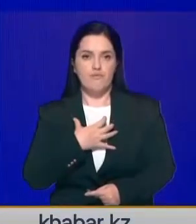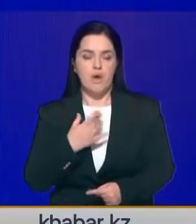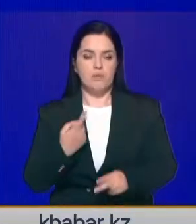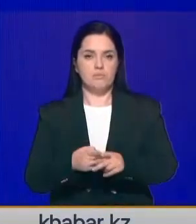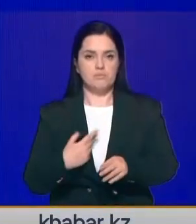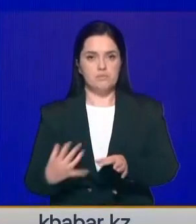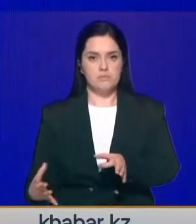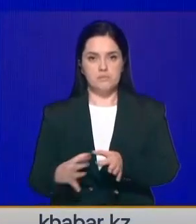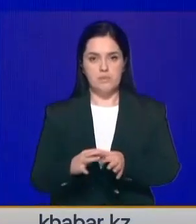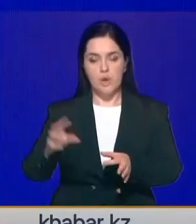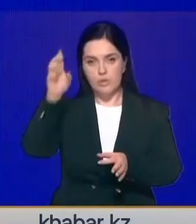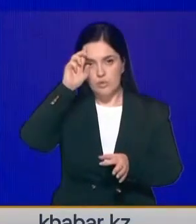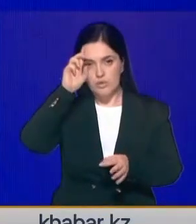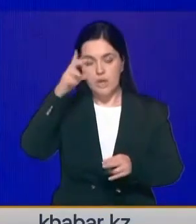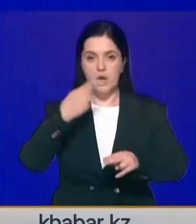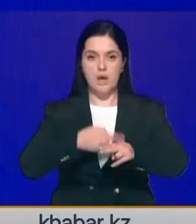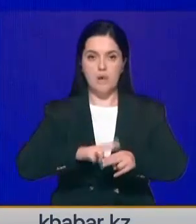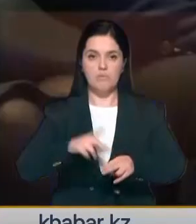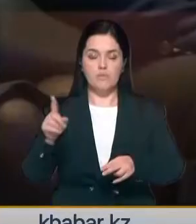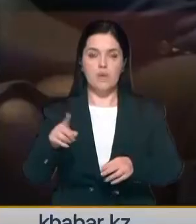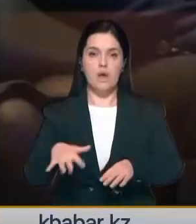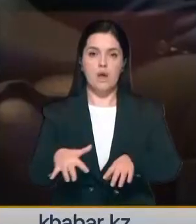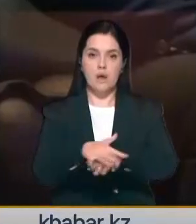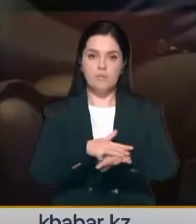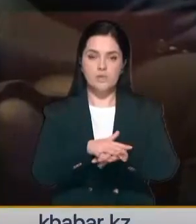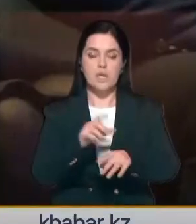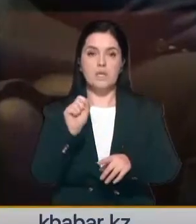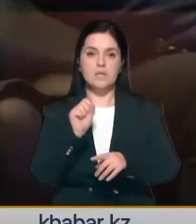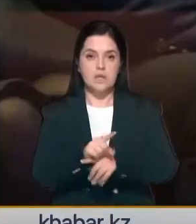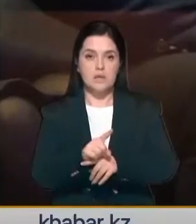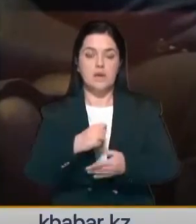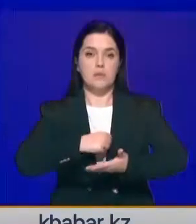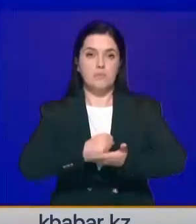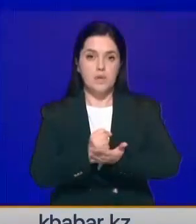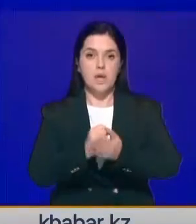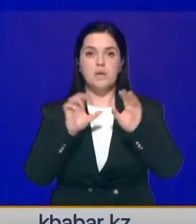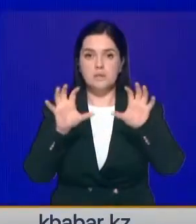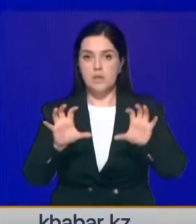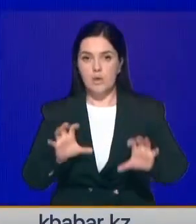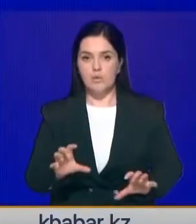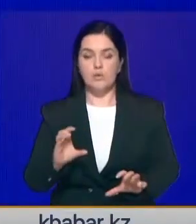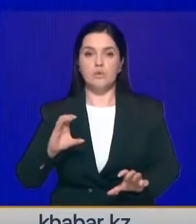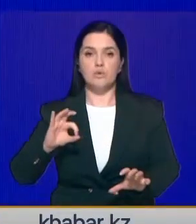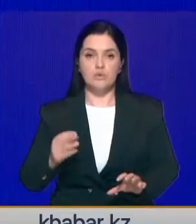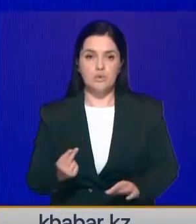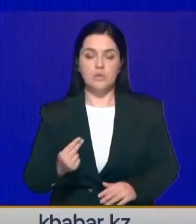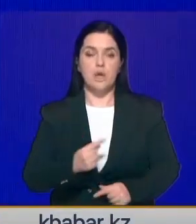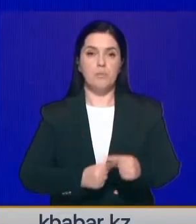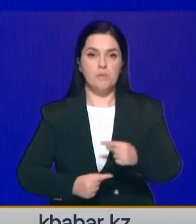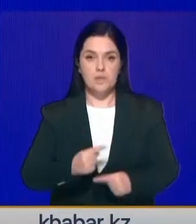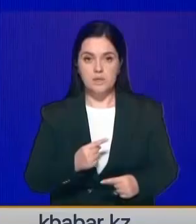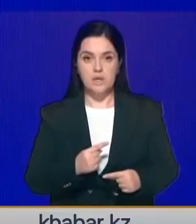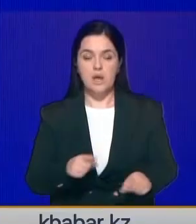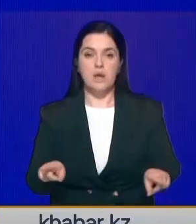государства в решении ключевых общественных задач. Принят закон о социальном предпринимательстве,